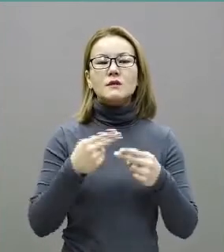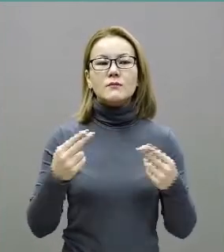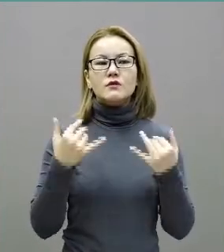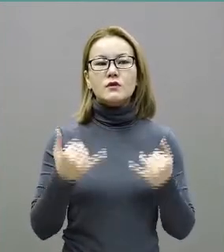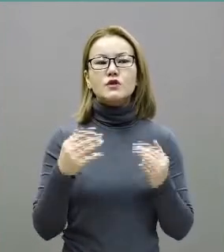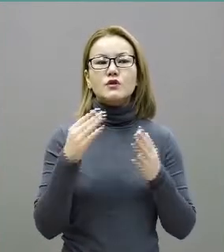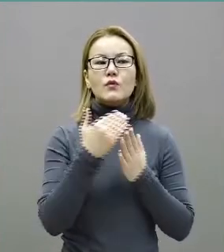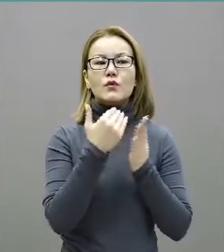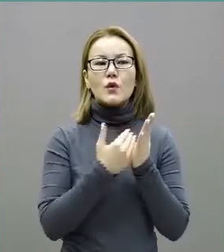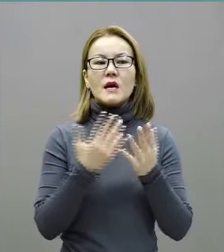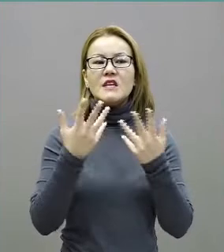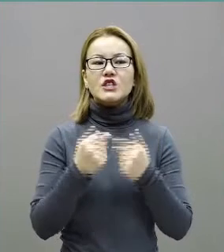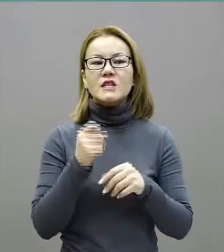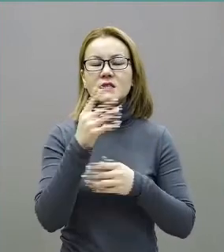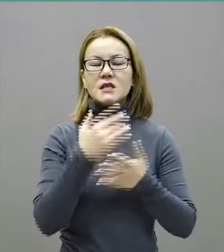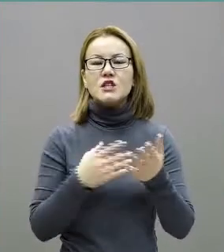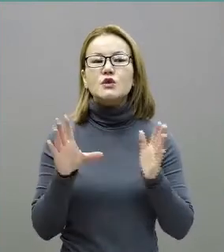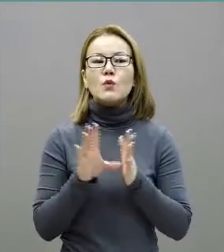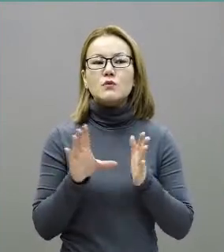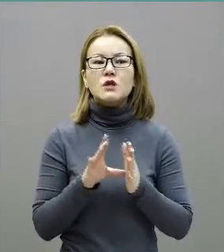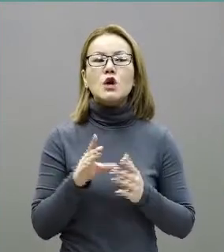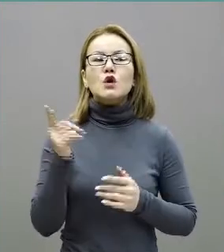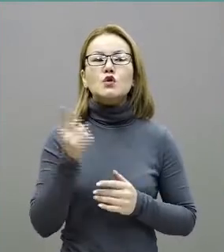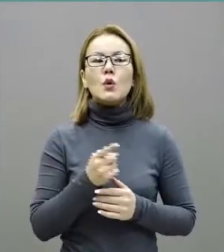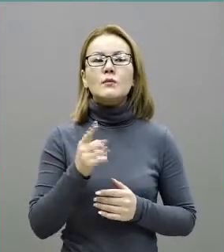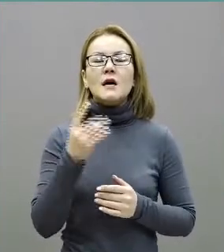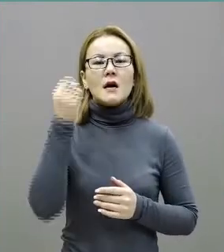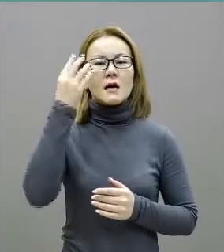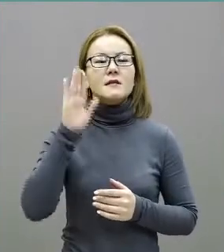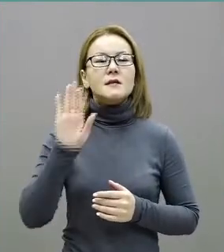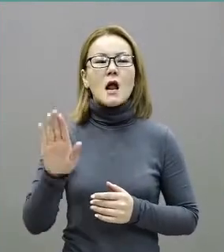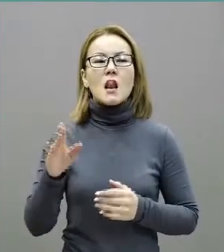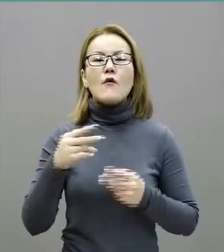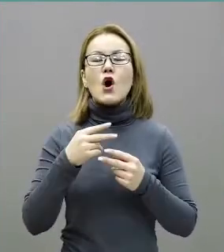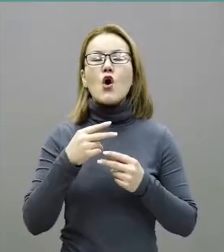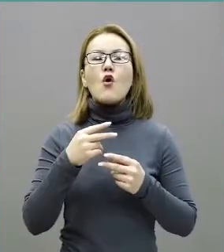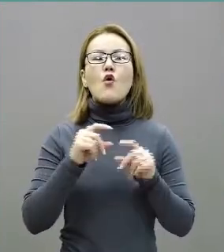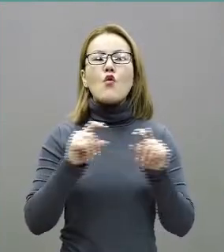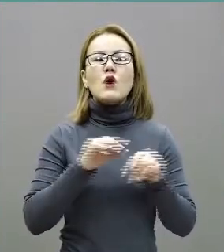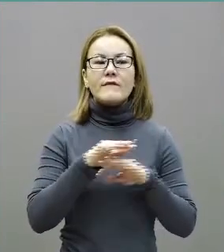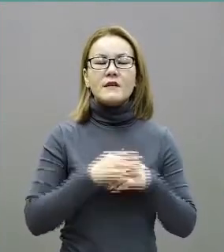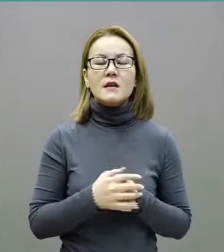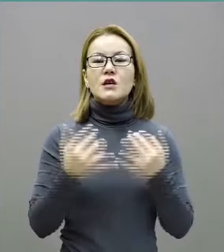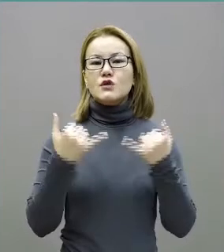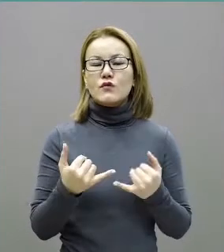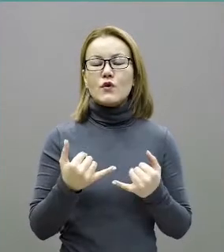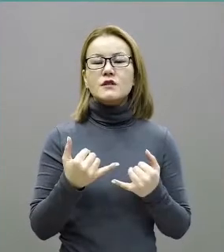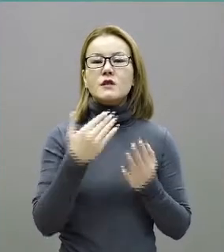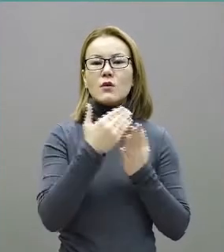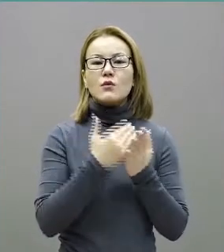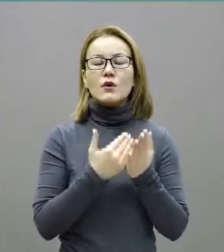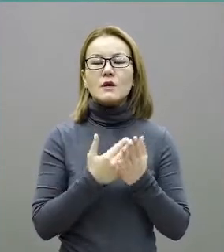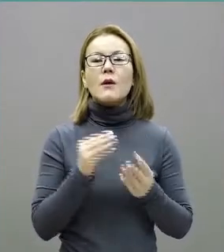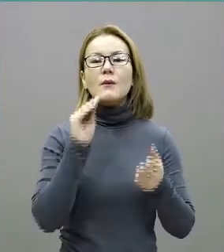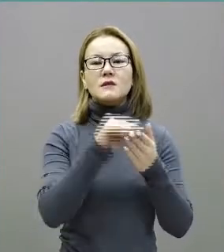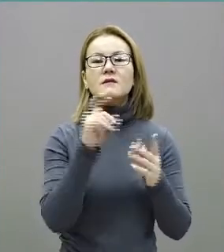сегодняшнего урока решения задач с помощью дробно рационального уравнения сегодня на уроке поставлены